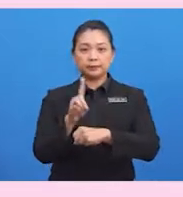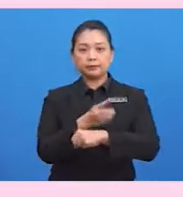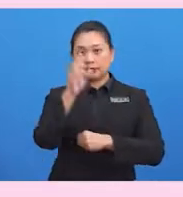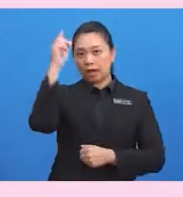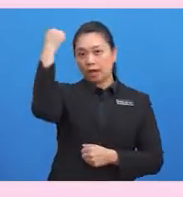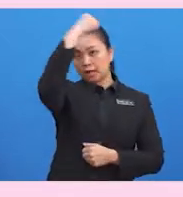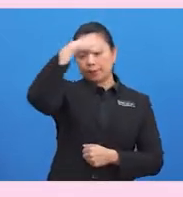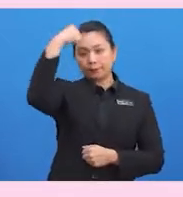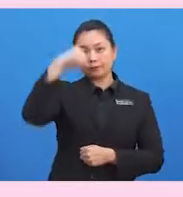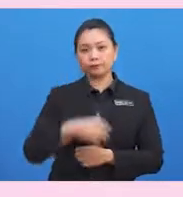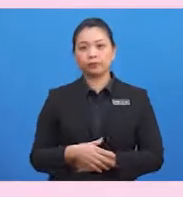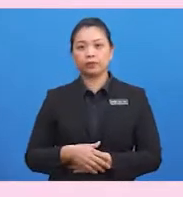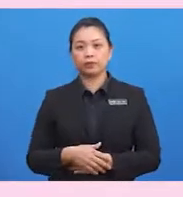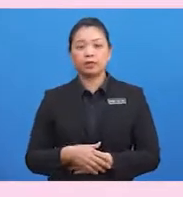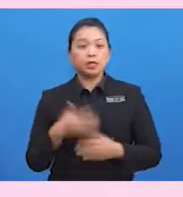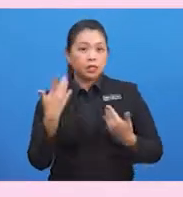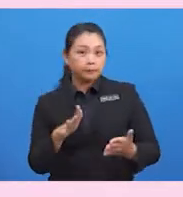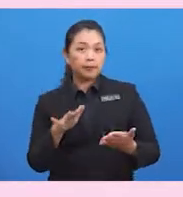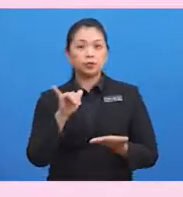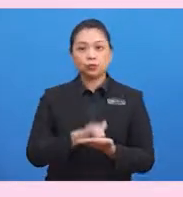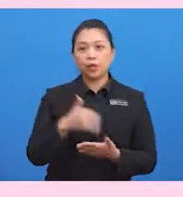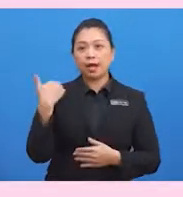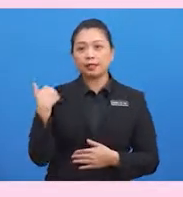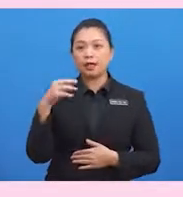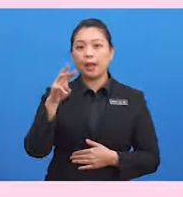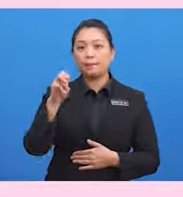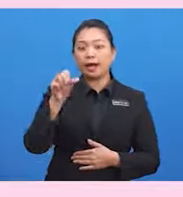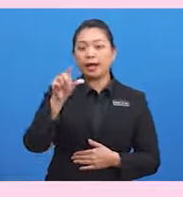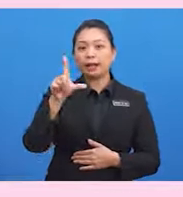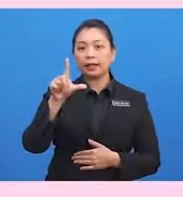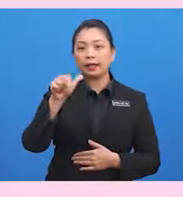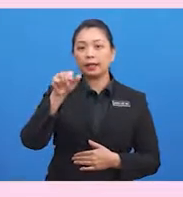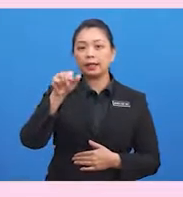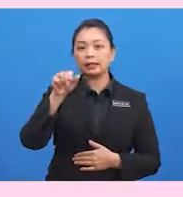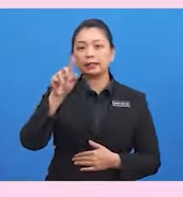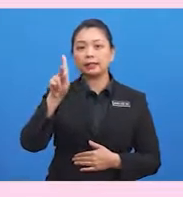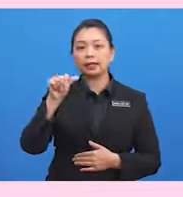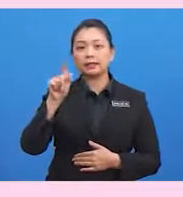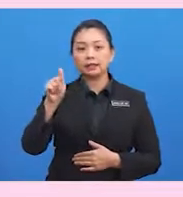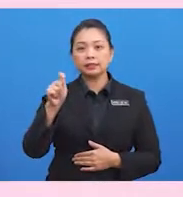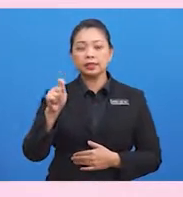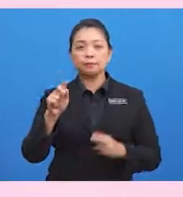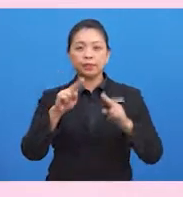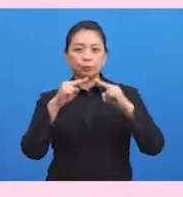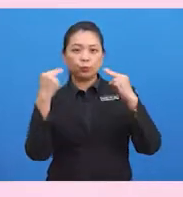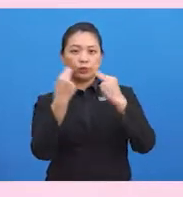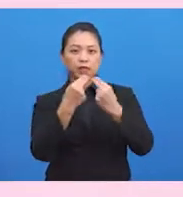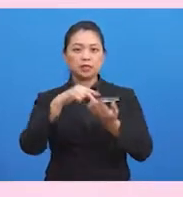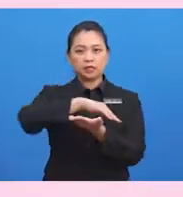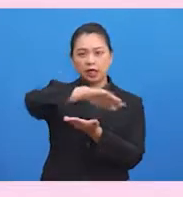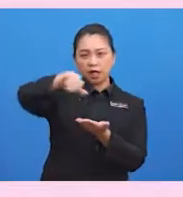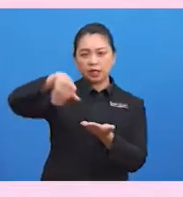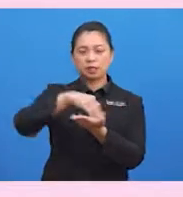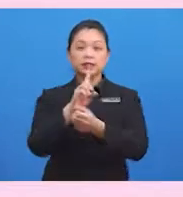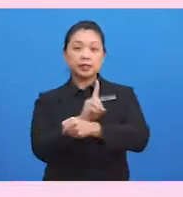diambil dari istilah malakat yang bermaksud perhimpunan segala ledak Gang dan yang ketiga